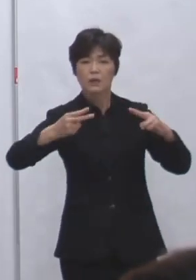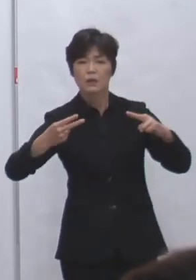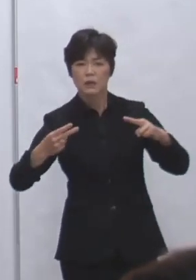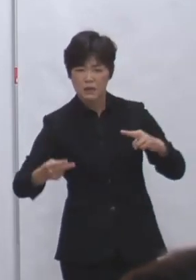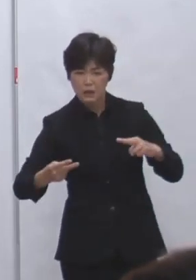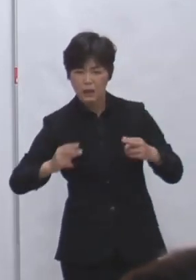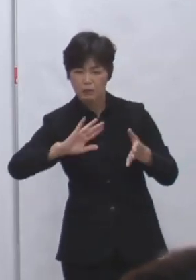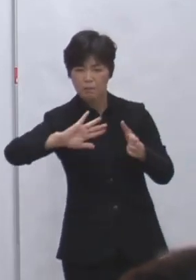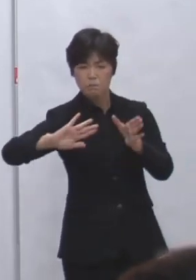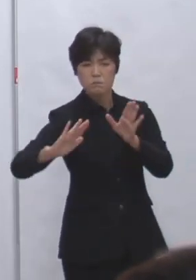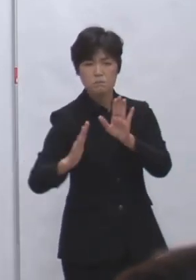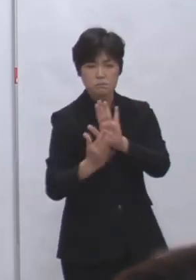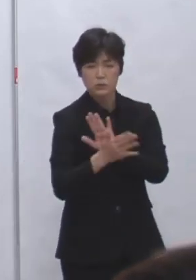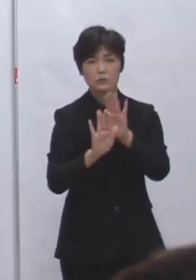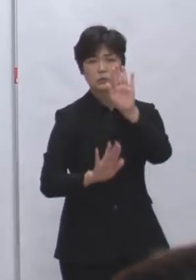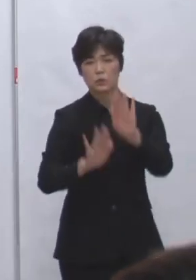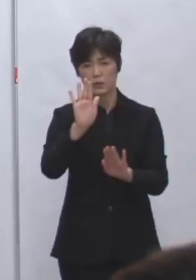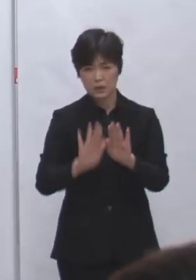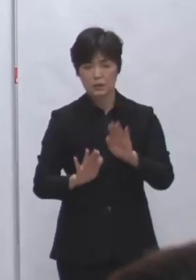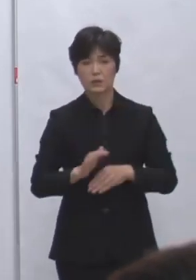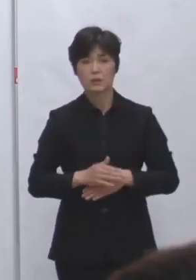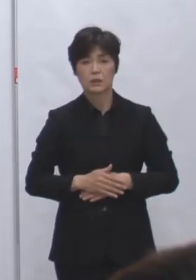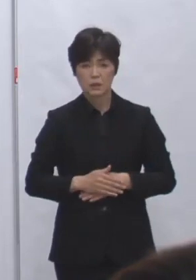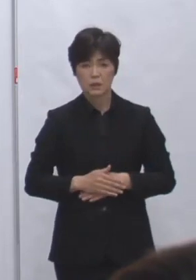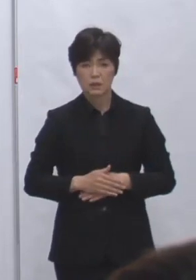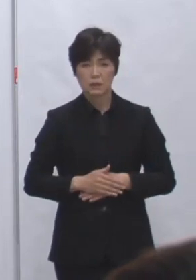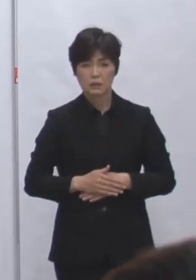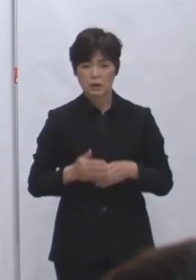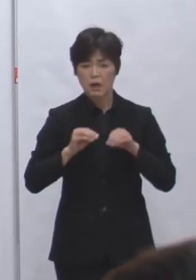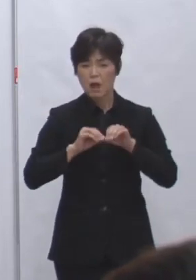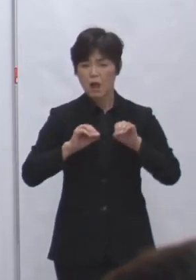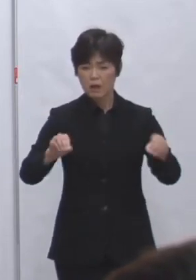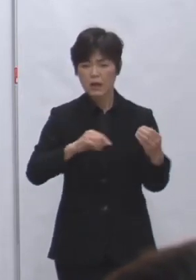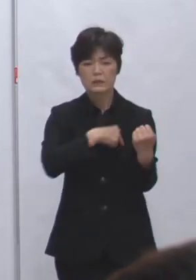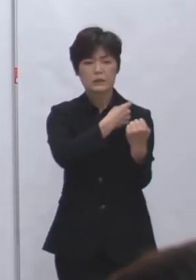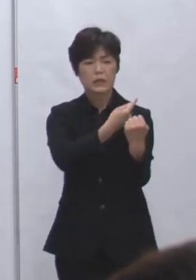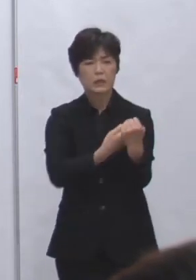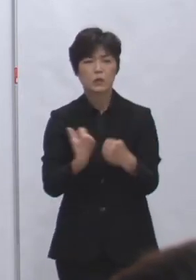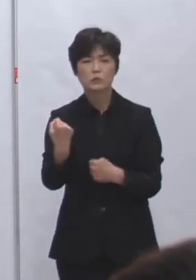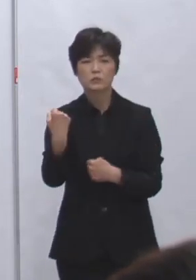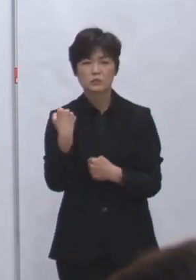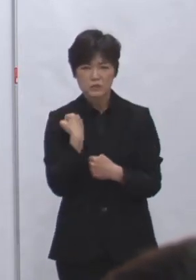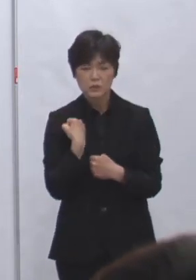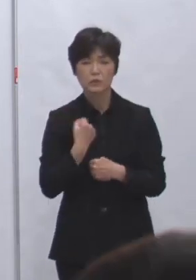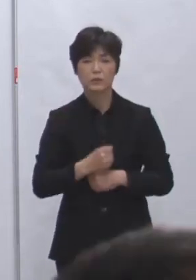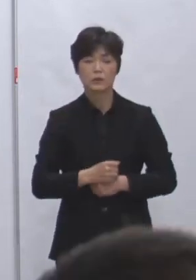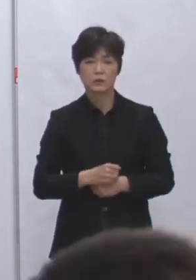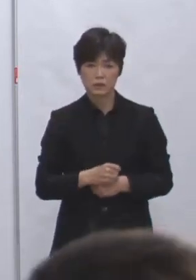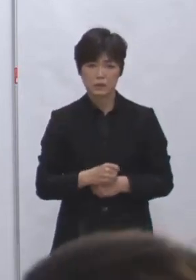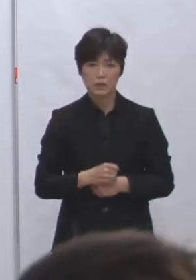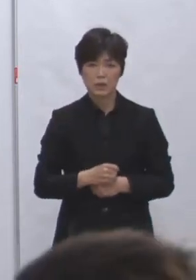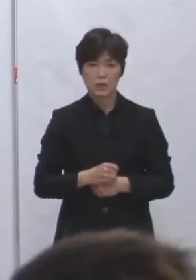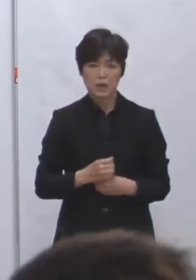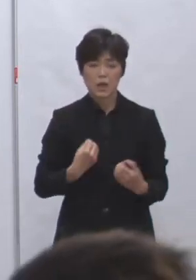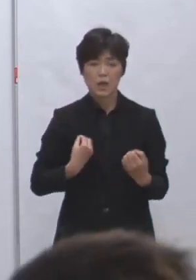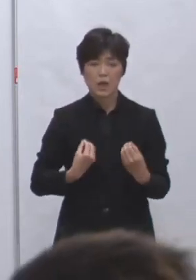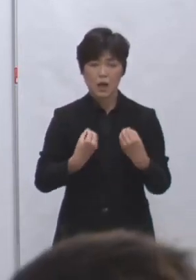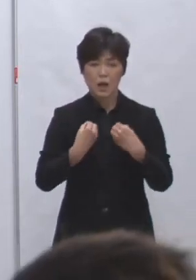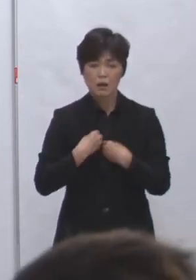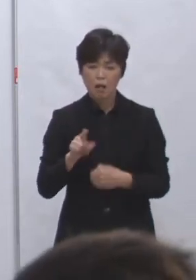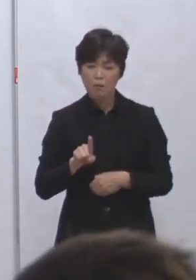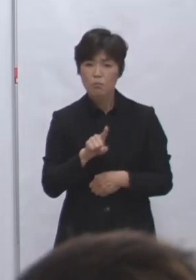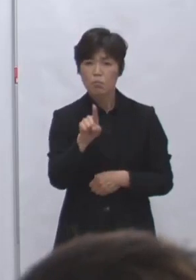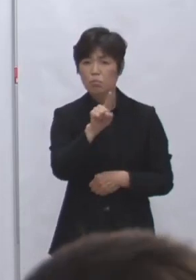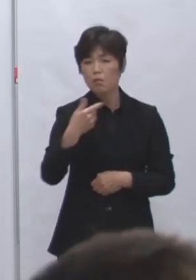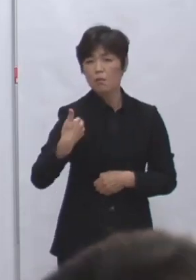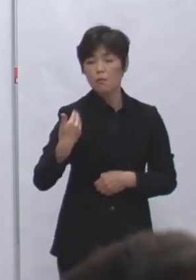入れ替わりが顕著になっております。感染力の強い変異株が増える中で、感染経路不明者の割